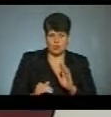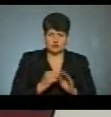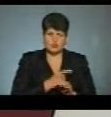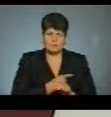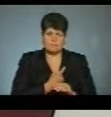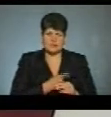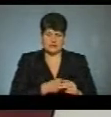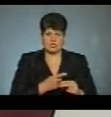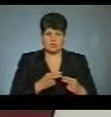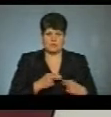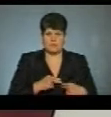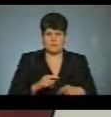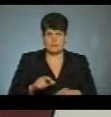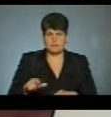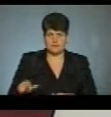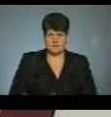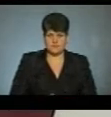медичного персоналу, каже Стефанія Підгірна.